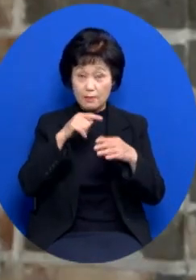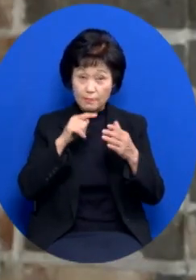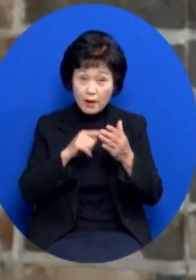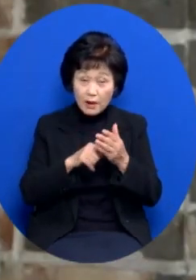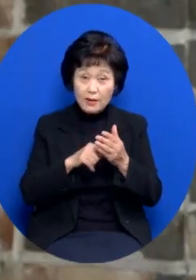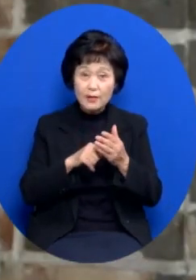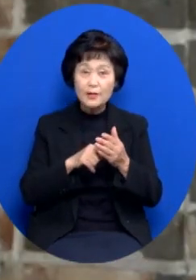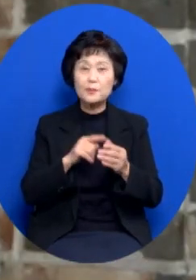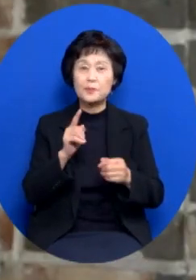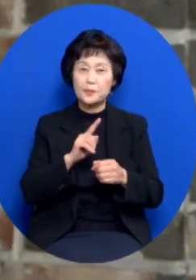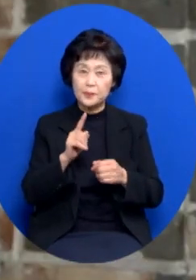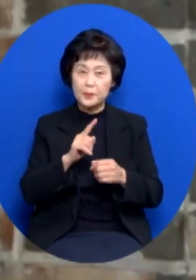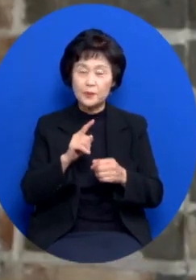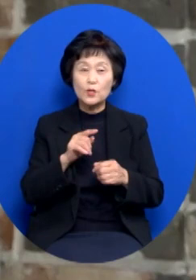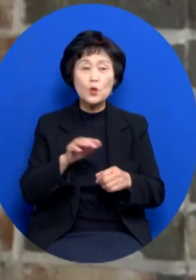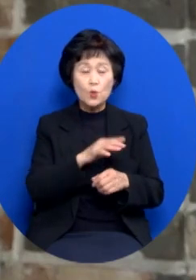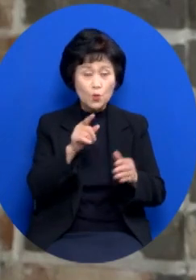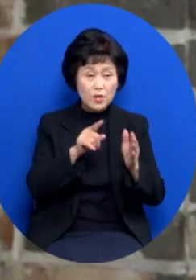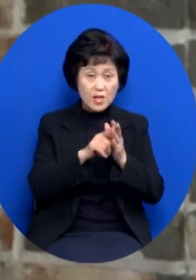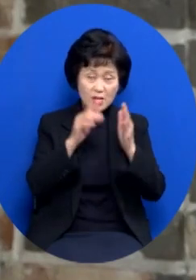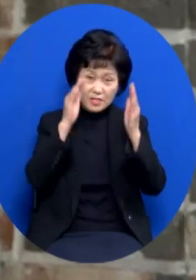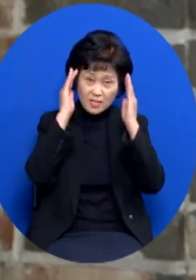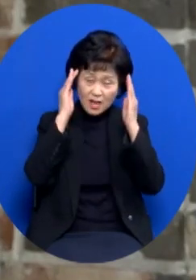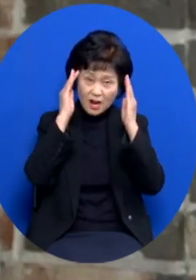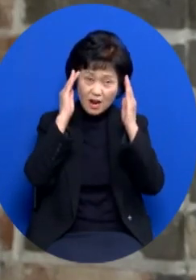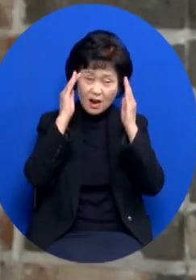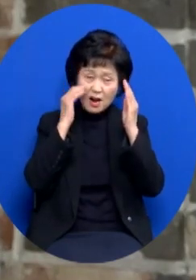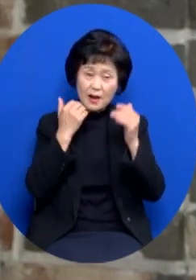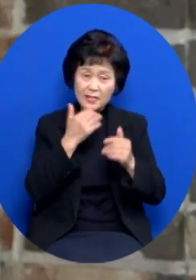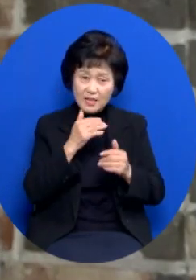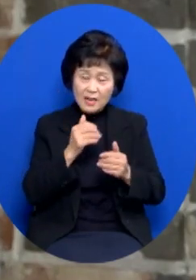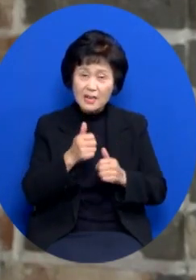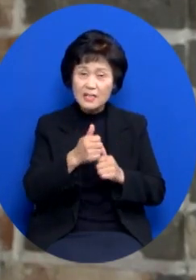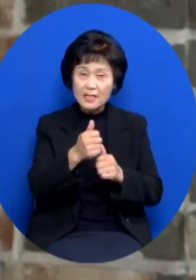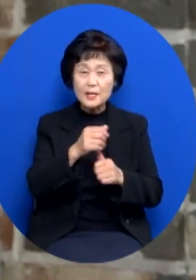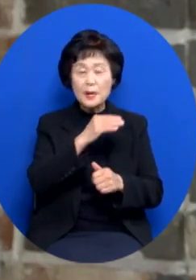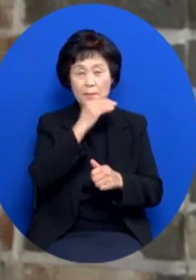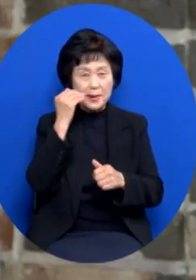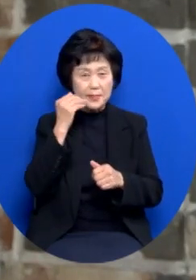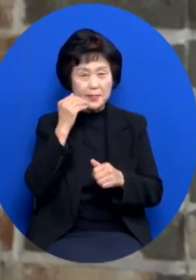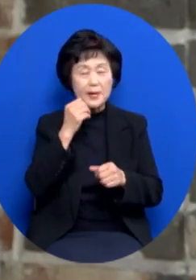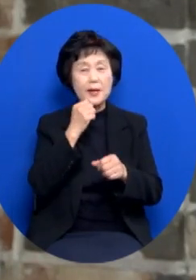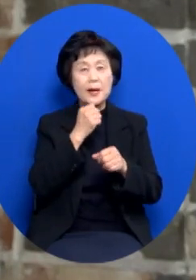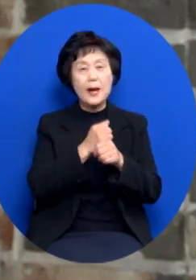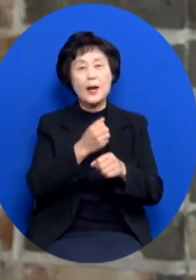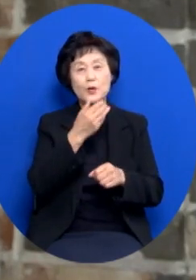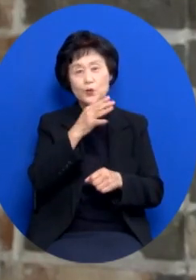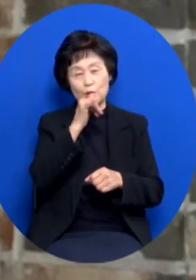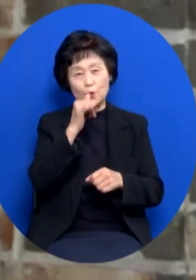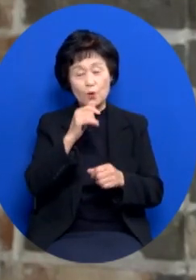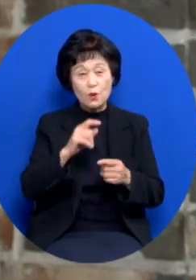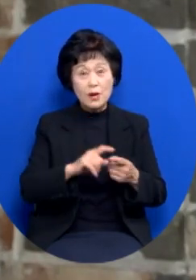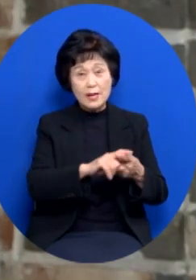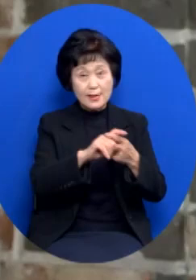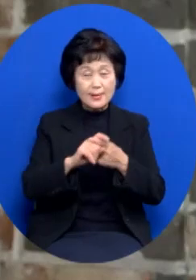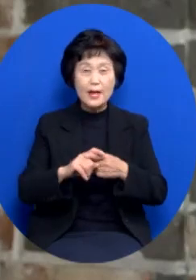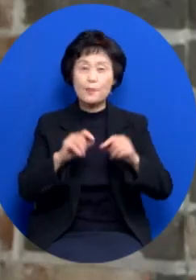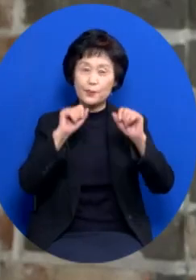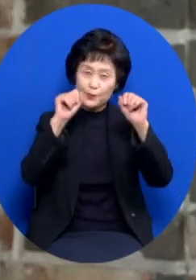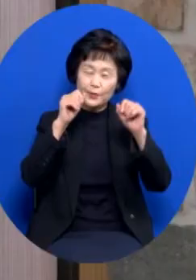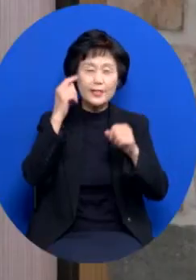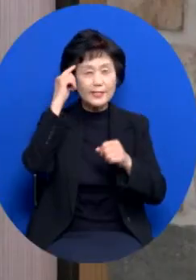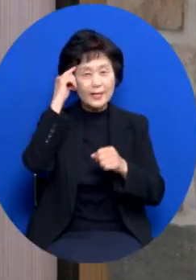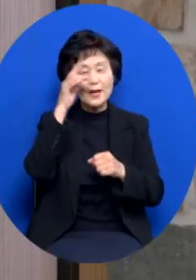우리는 우리의 어떤 신학이나 칼라에 따라서 바르게 우리가 할 수 있는 것을 잘하는 것이 연합운동을 도우는 것이 아니겠는가